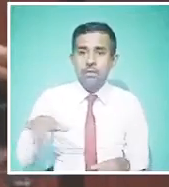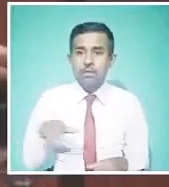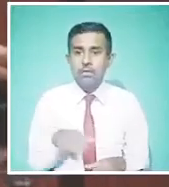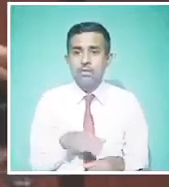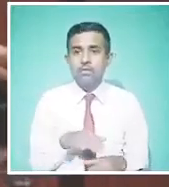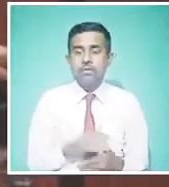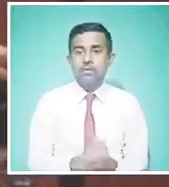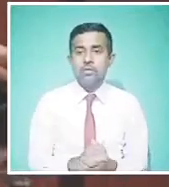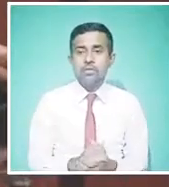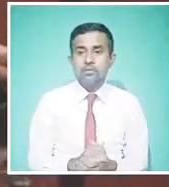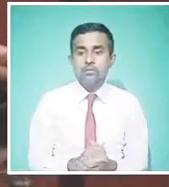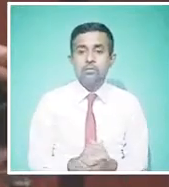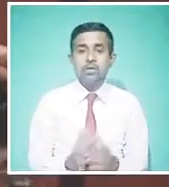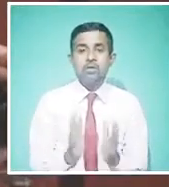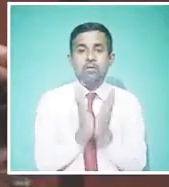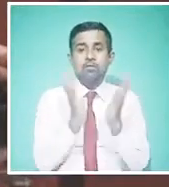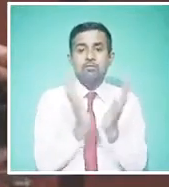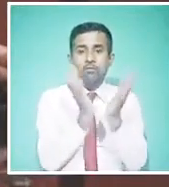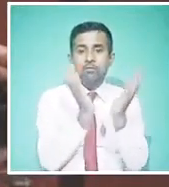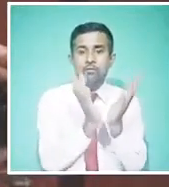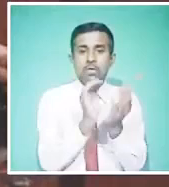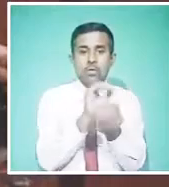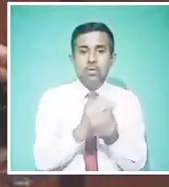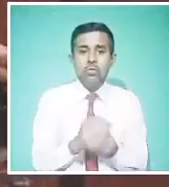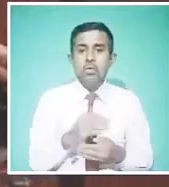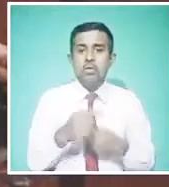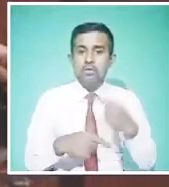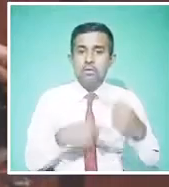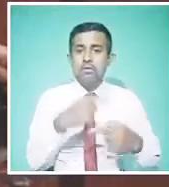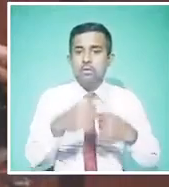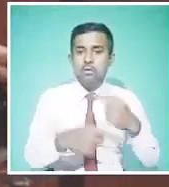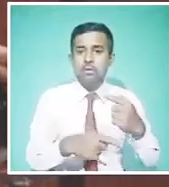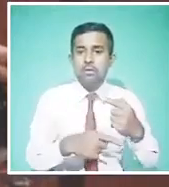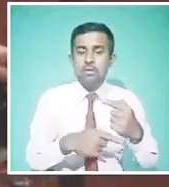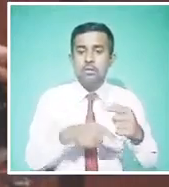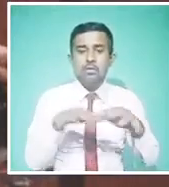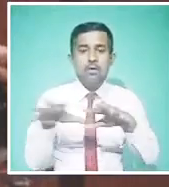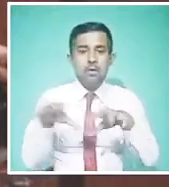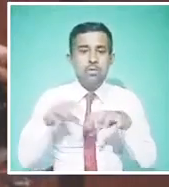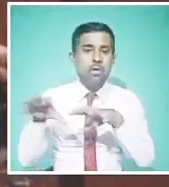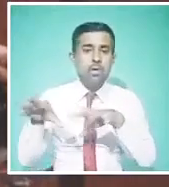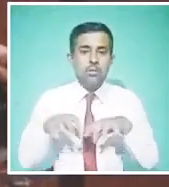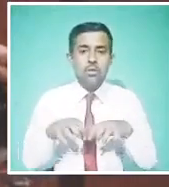தொடர்ந்தும் அபகரித்து வருகின்ற ஒரு நிலைமை இருந்து கொண்டிருக்கின்றது. குறிப்பாக